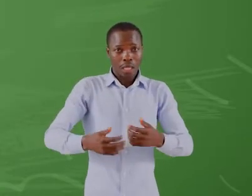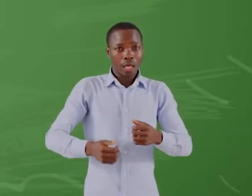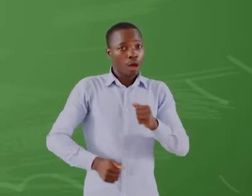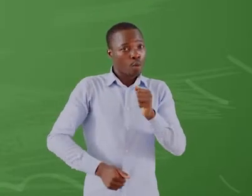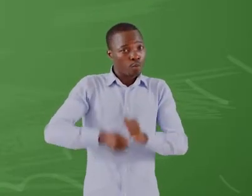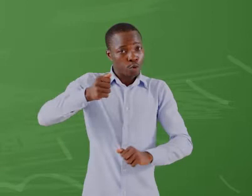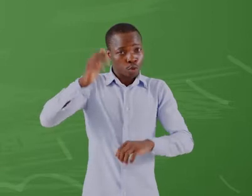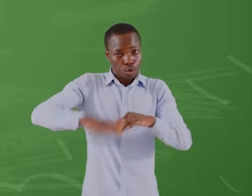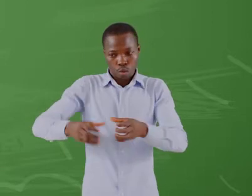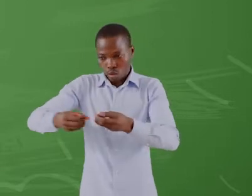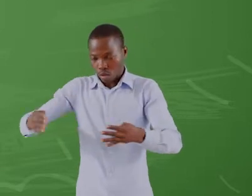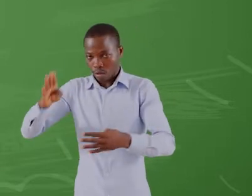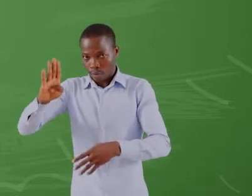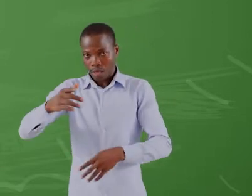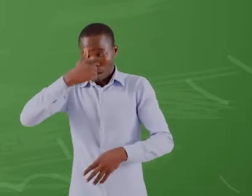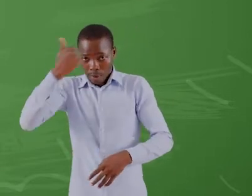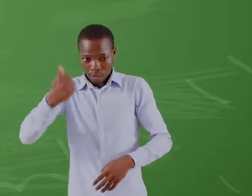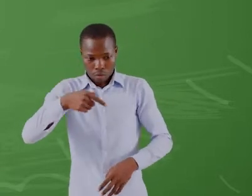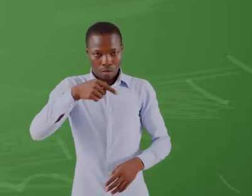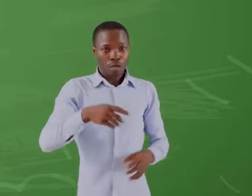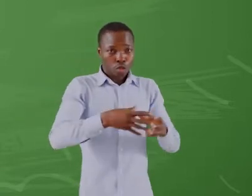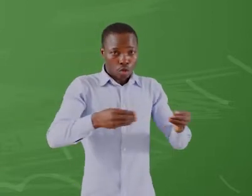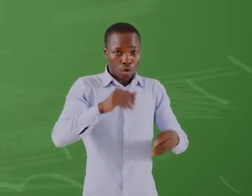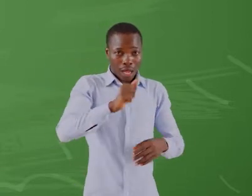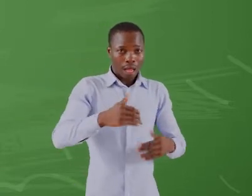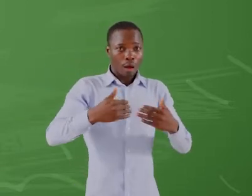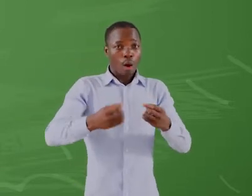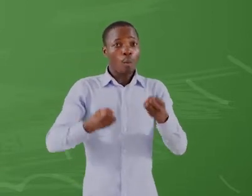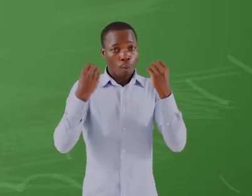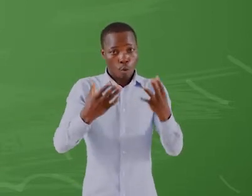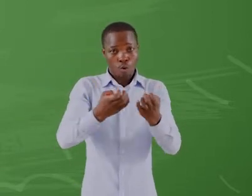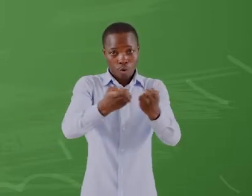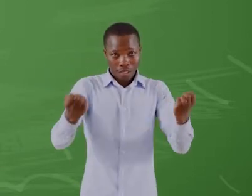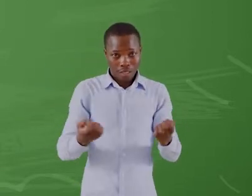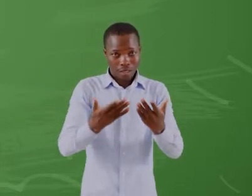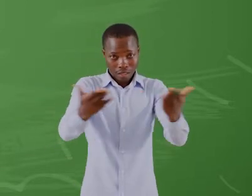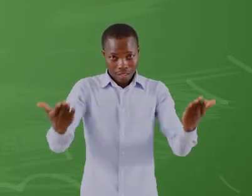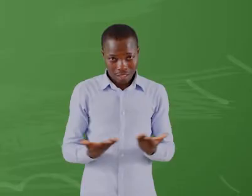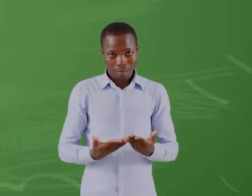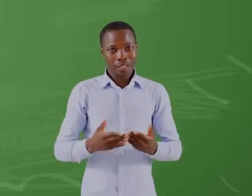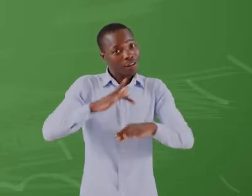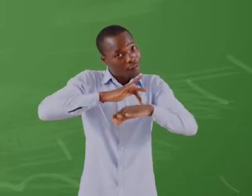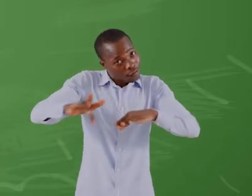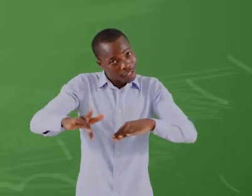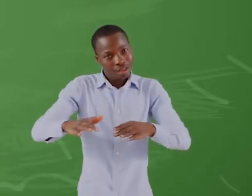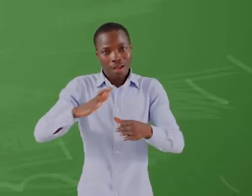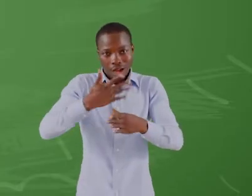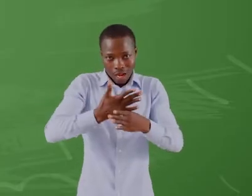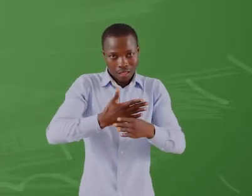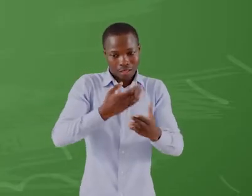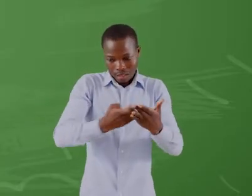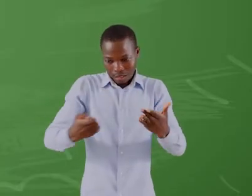que celle du sol B parce qu'il a plus d'espace vide entre ses particules solides.